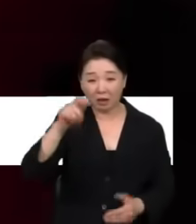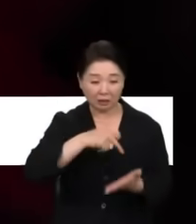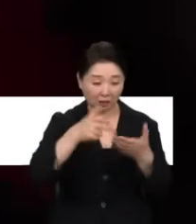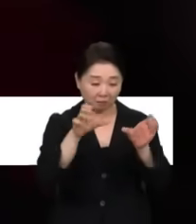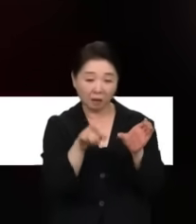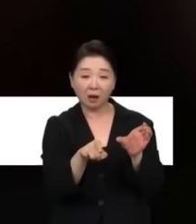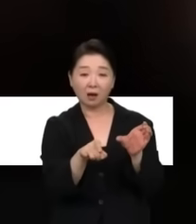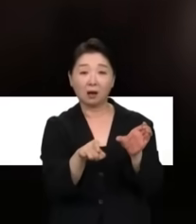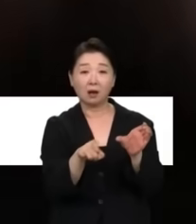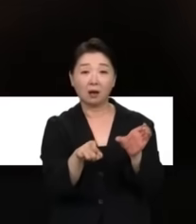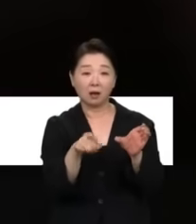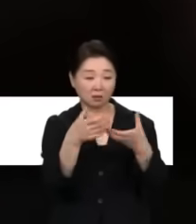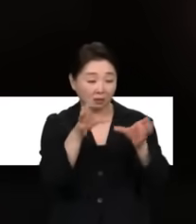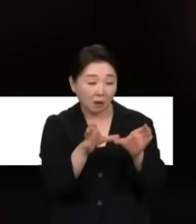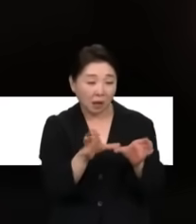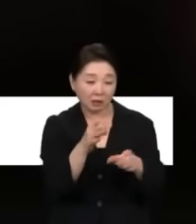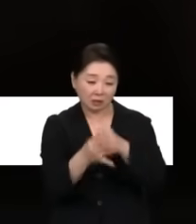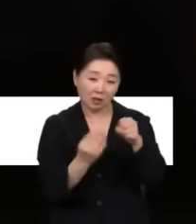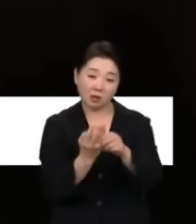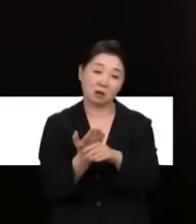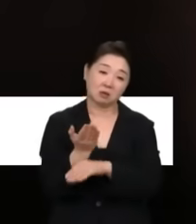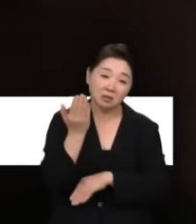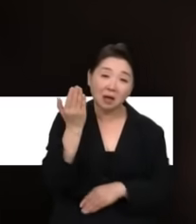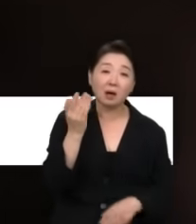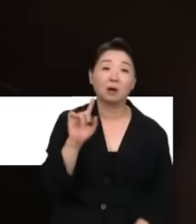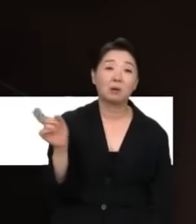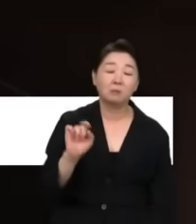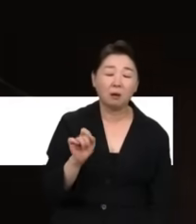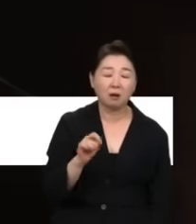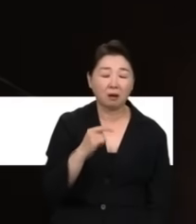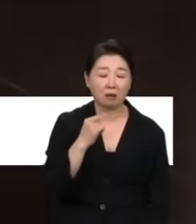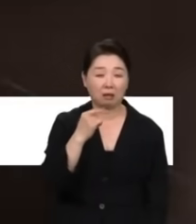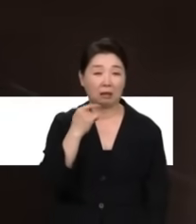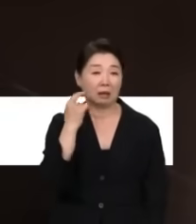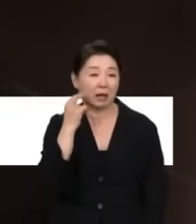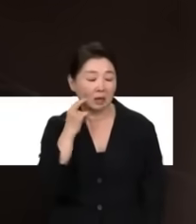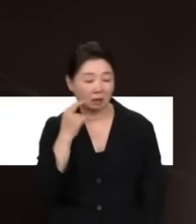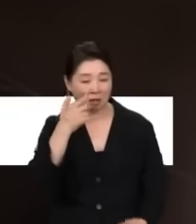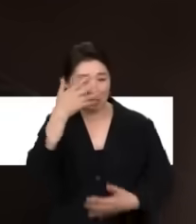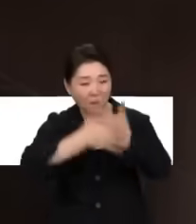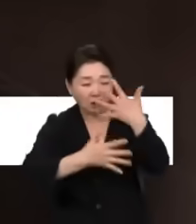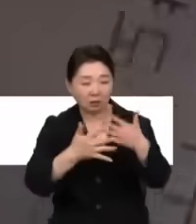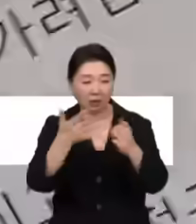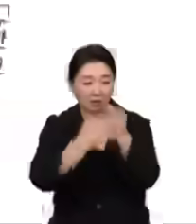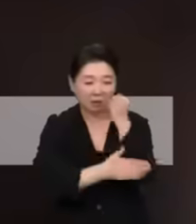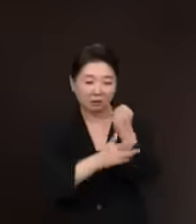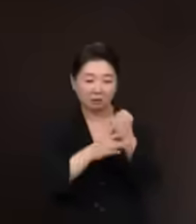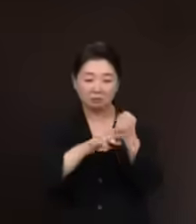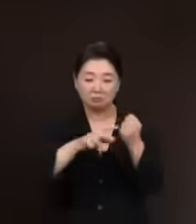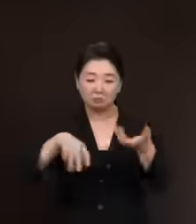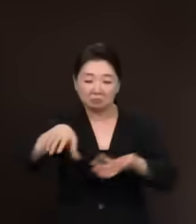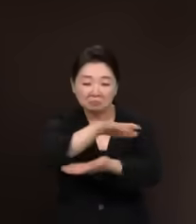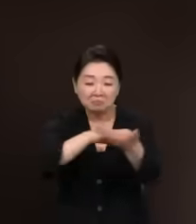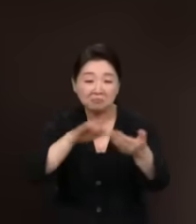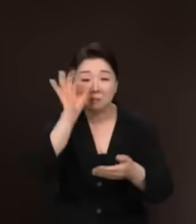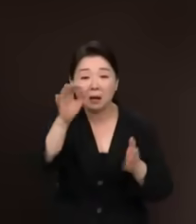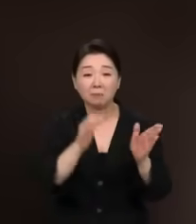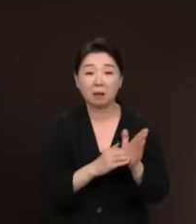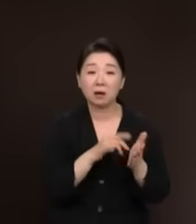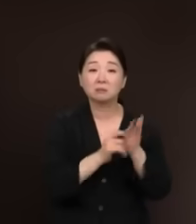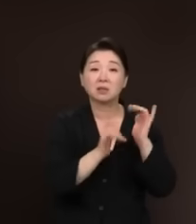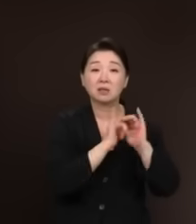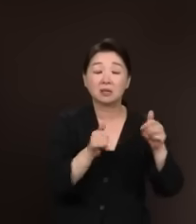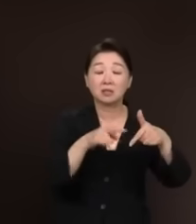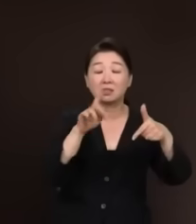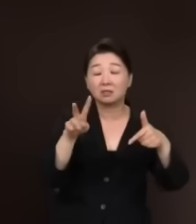채팅방. 이 방에선 4년 넘게 이른바 딥페이크 사진과 영상을 돌려봤습니다. 피해자는 대부분